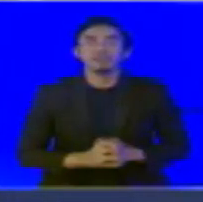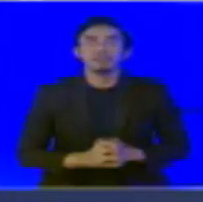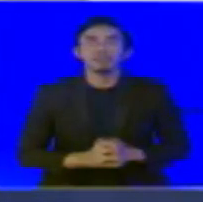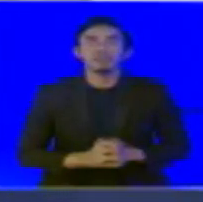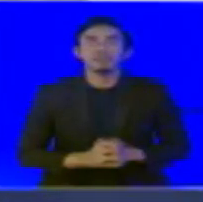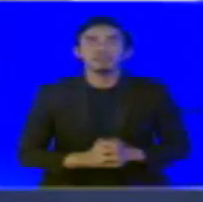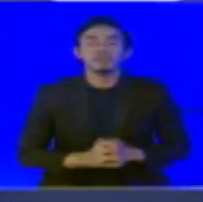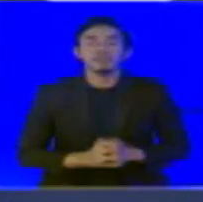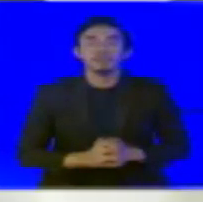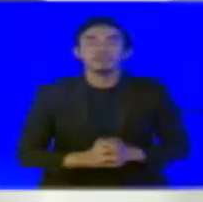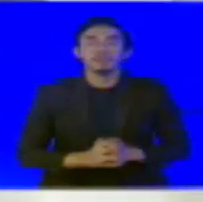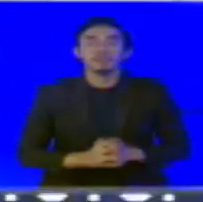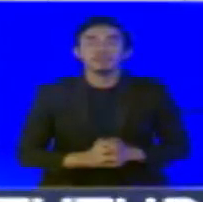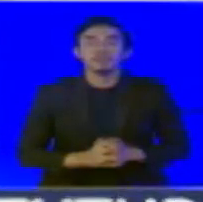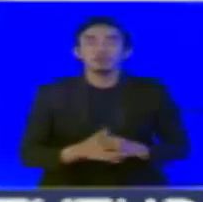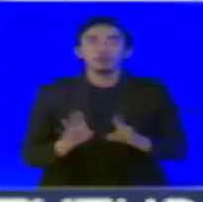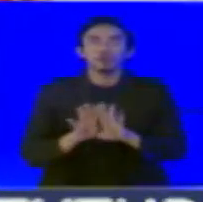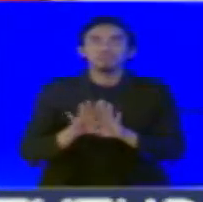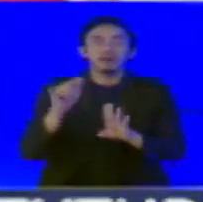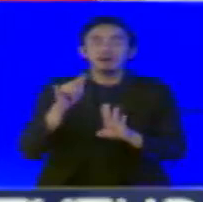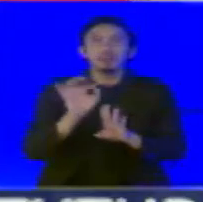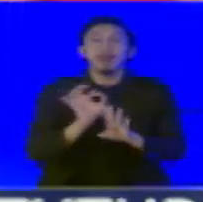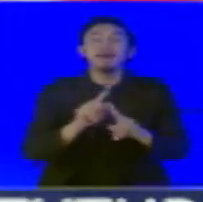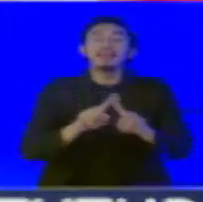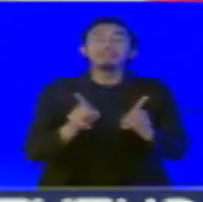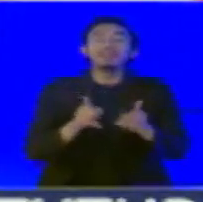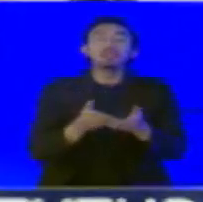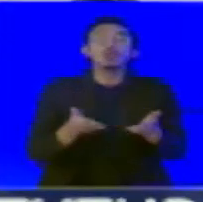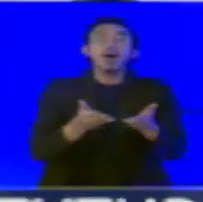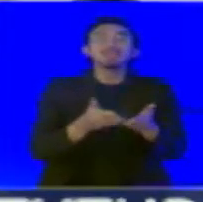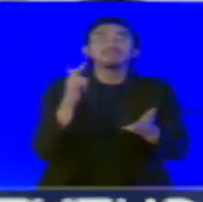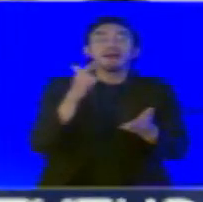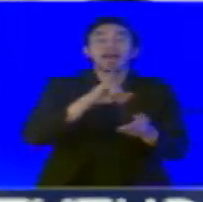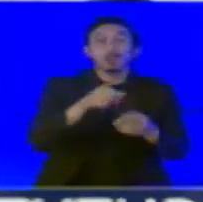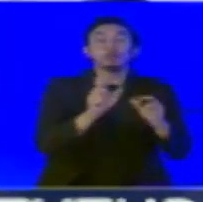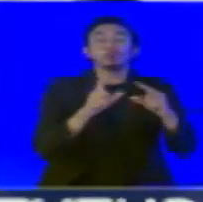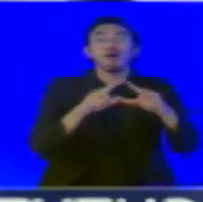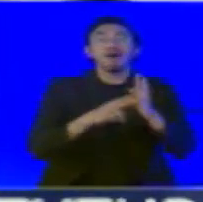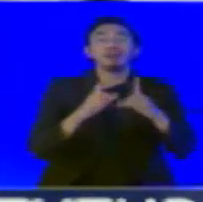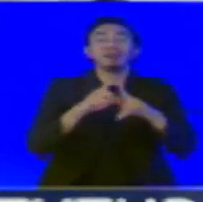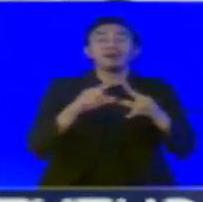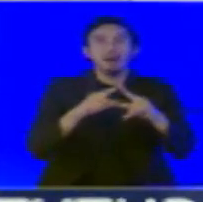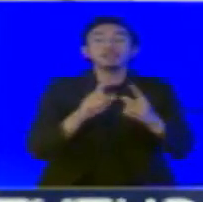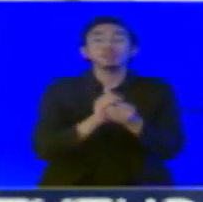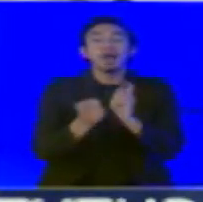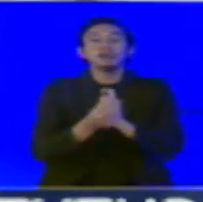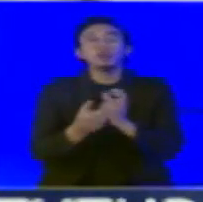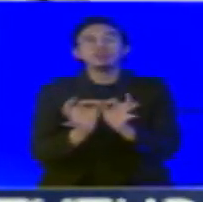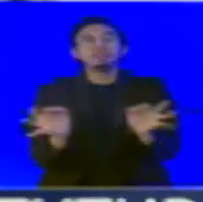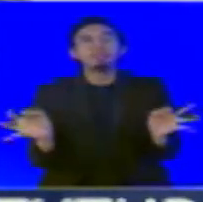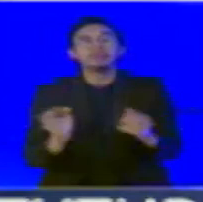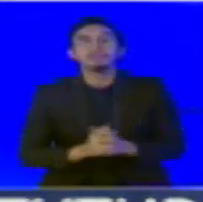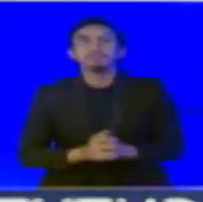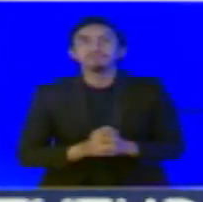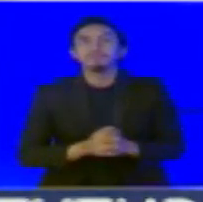Meski tidak ada penutupan operasional penerbangan dan bandara, namun kondisi Bandara Juanda, Sidoarjo kini makin sepi. Volume penumpang pesawat